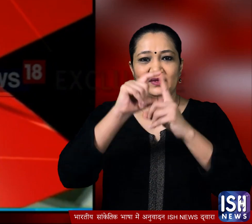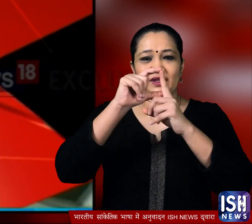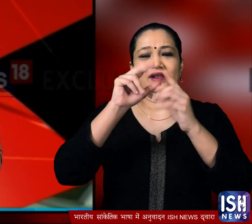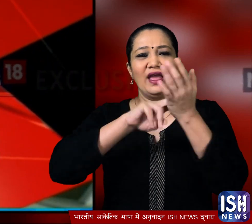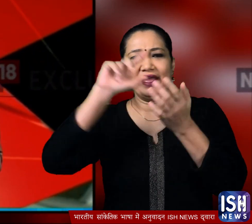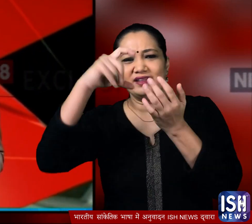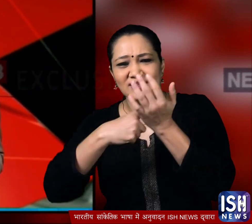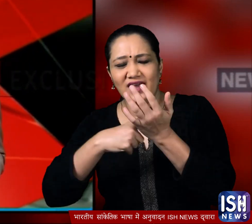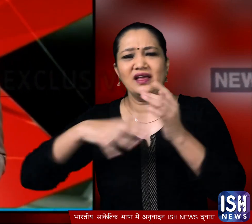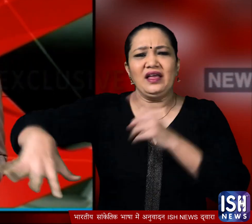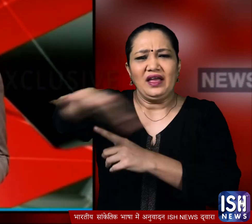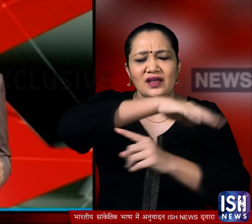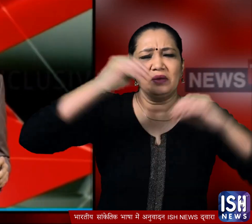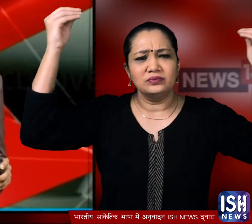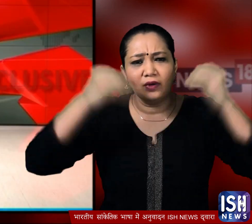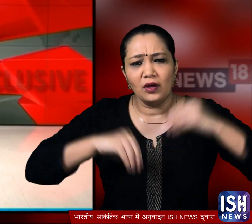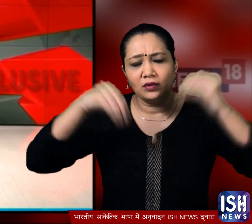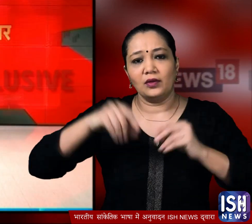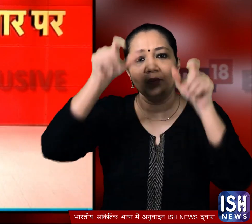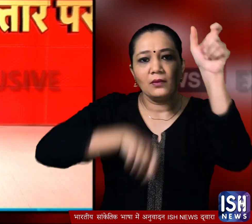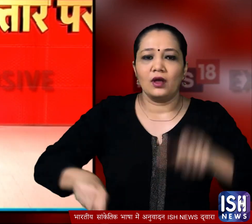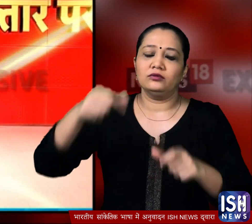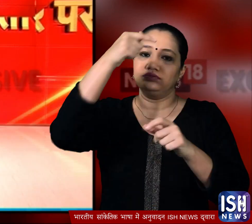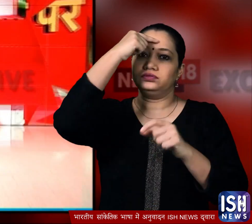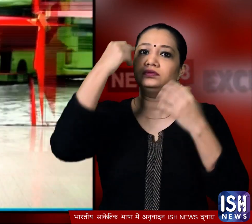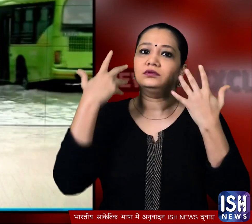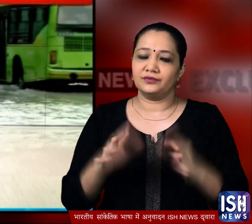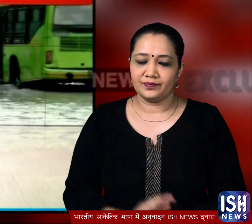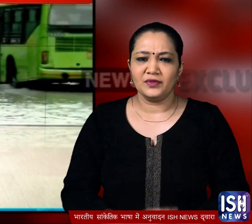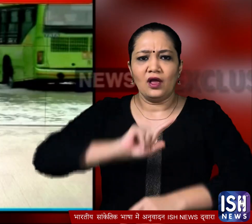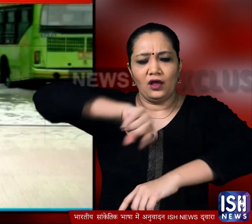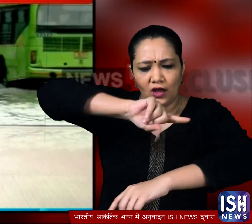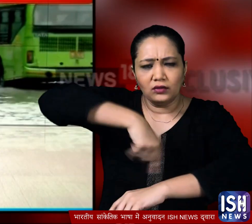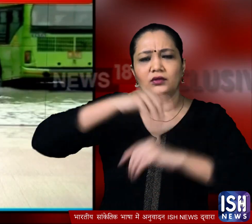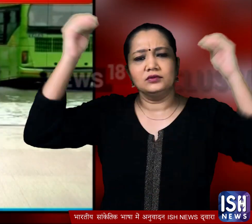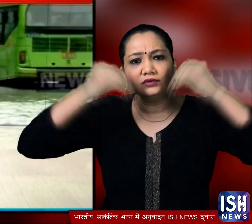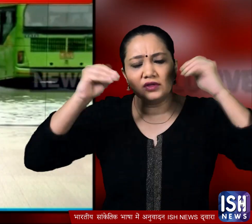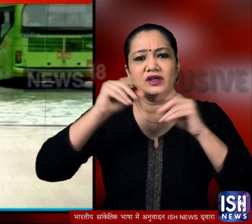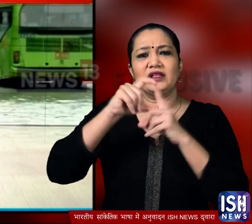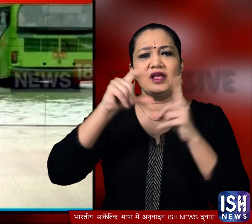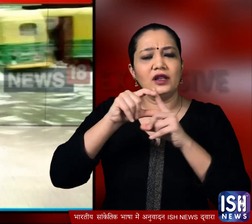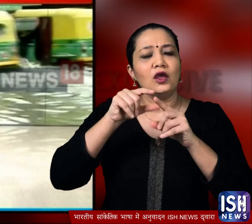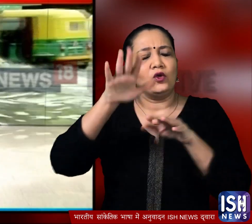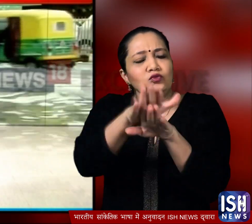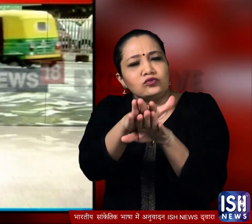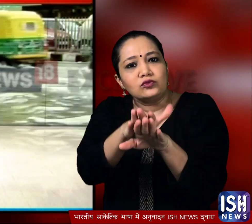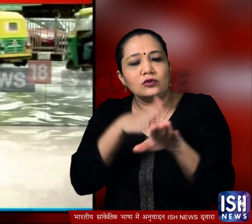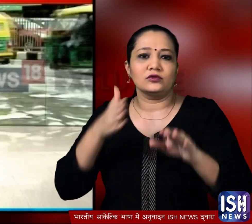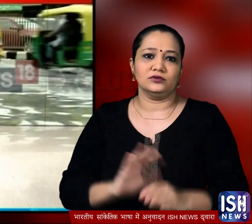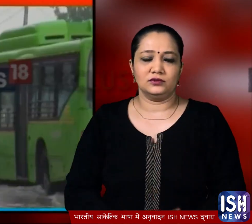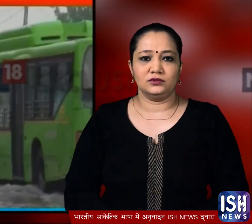दिल्ली एनसीआर में मानसून की बारिश लोगों के लिए मुसीबत की वजह बन गई। कई घंटे हुई बारिश ने राजधानी दिल्ली की रफ्तार ही रोक दी,